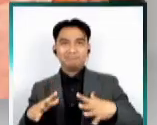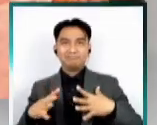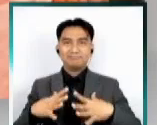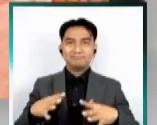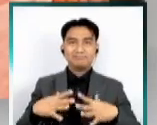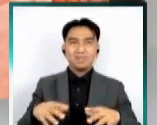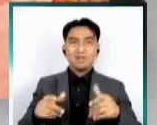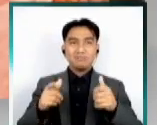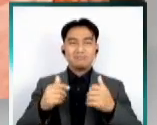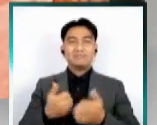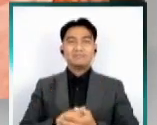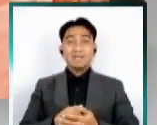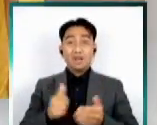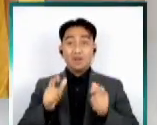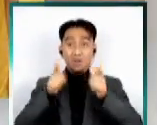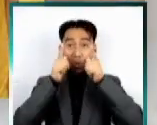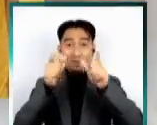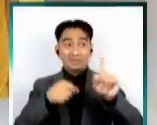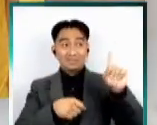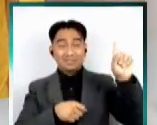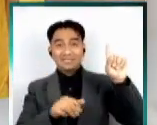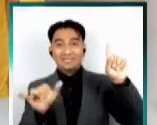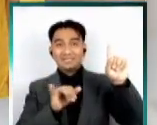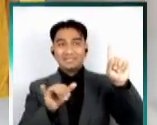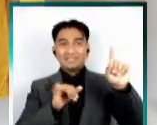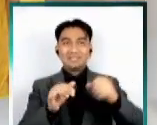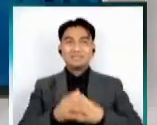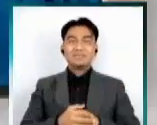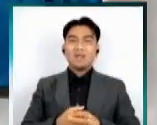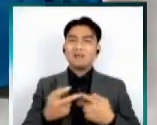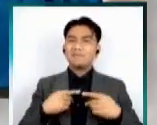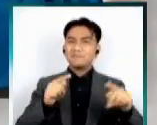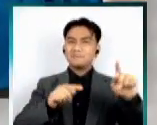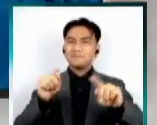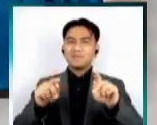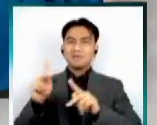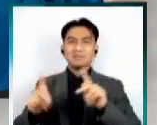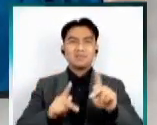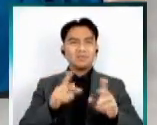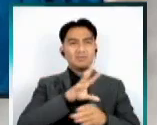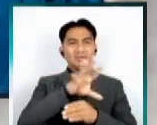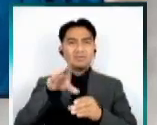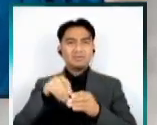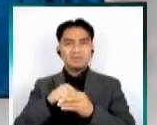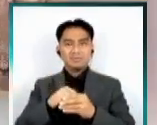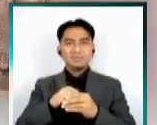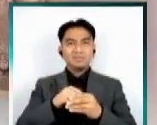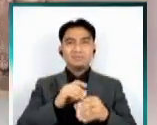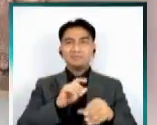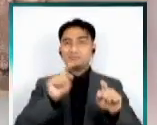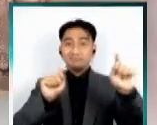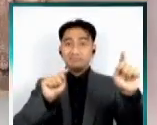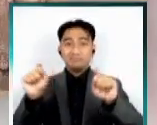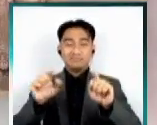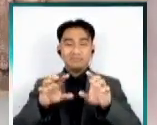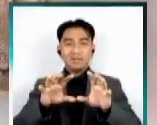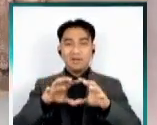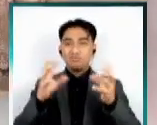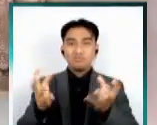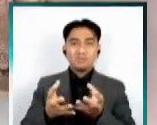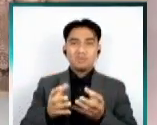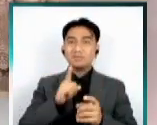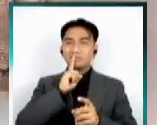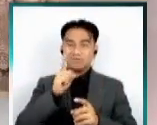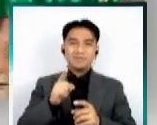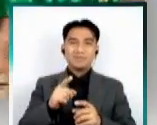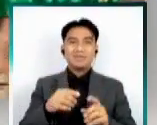Nagkataon lang ba yan sa event na dinadalungan ng mga personalities at top designers around the world? Sadya yan dahil kabilang sa mga